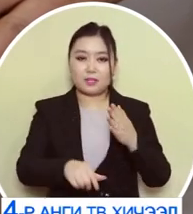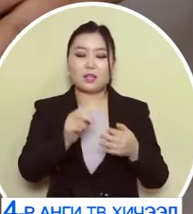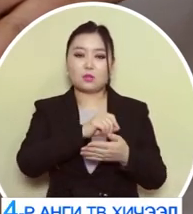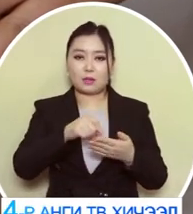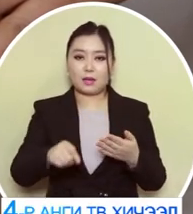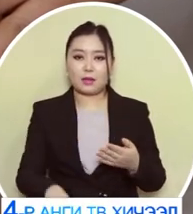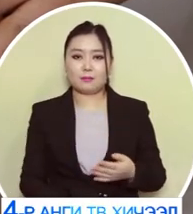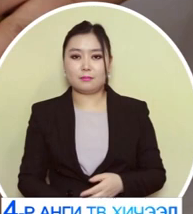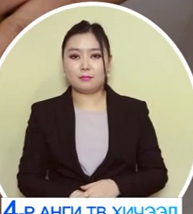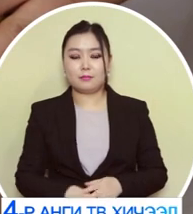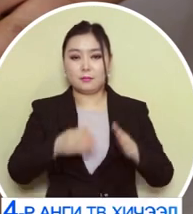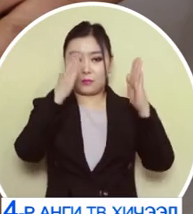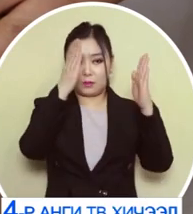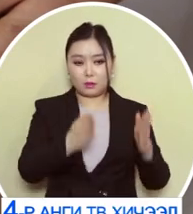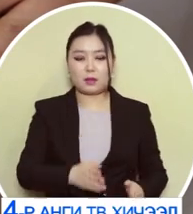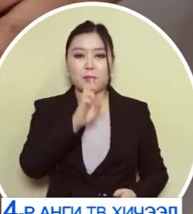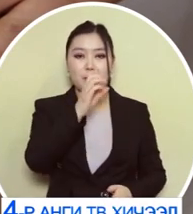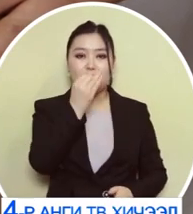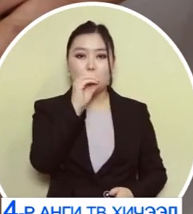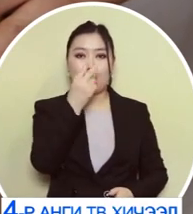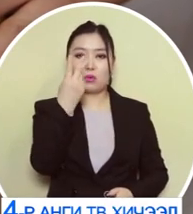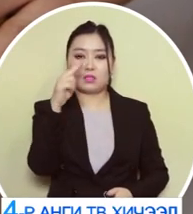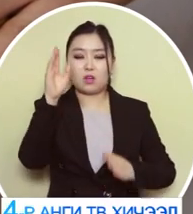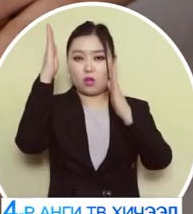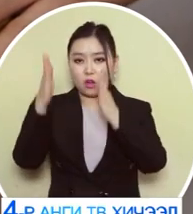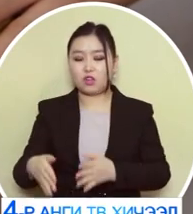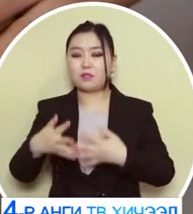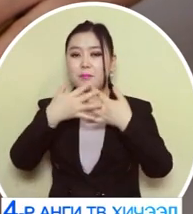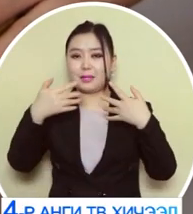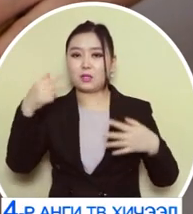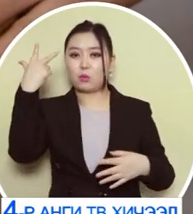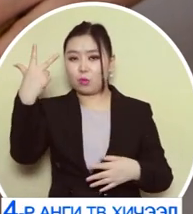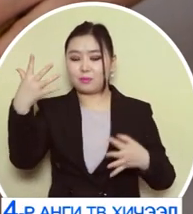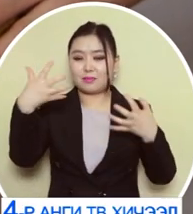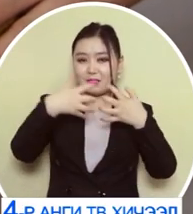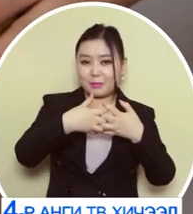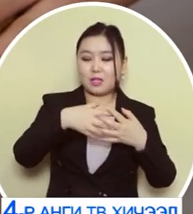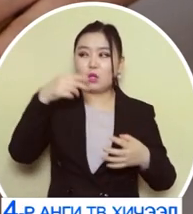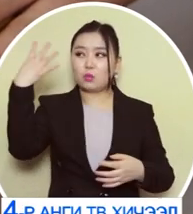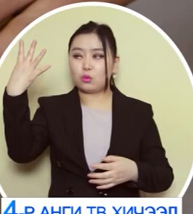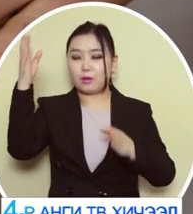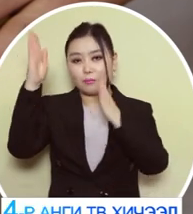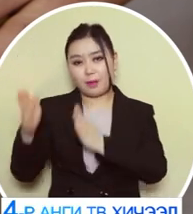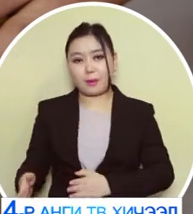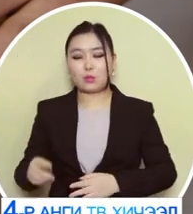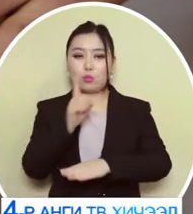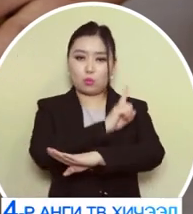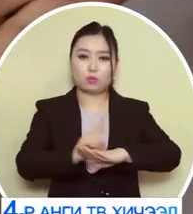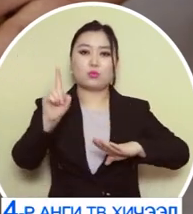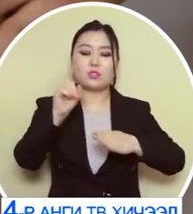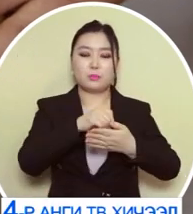Бірінші бағанда денелер, екінші бағанда материалы, үшінші бағанда болжам, төртінші бағанда